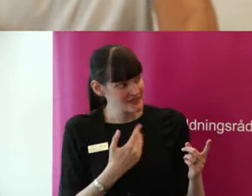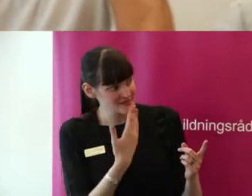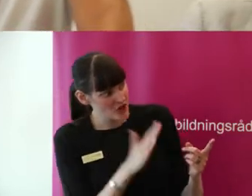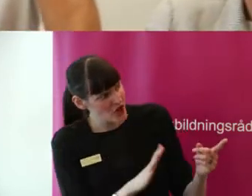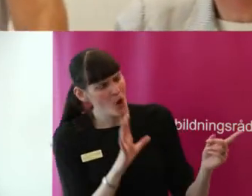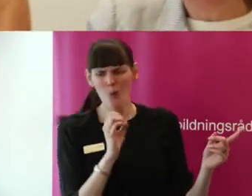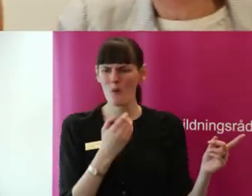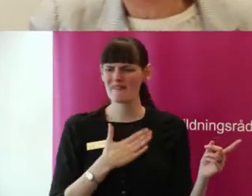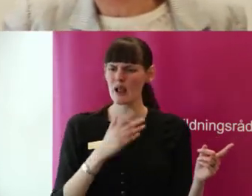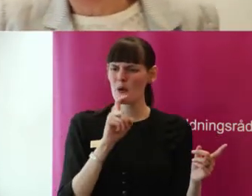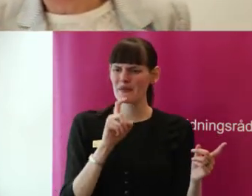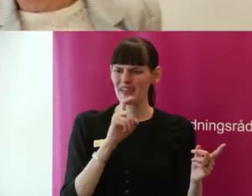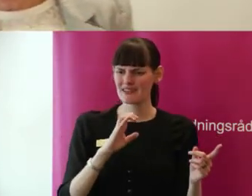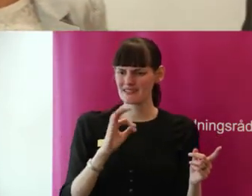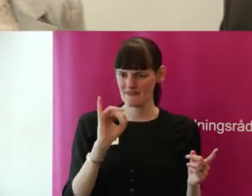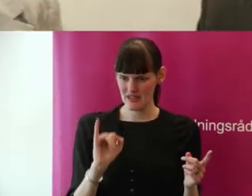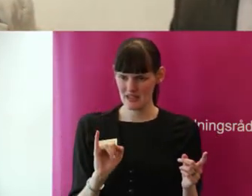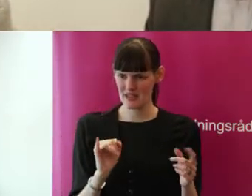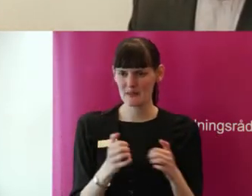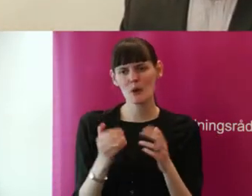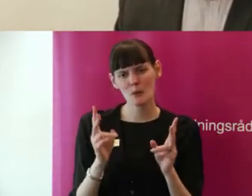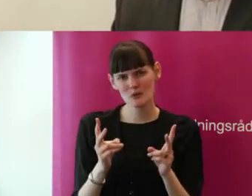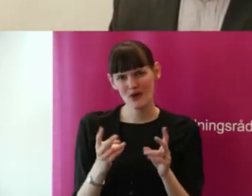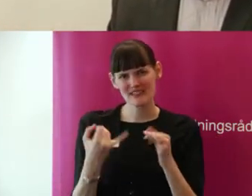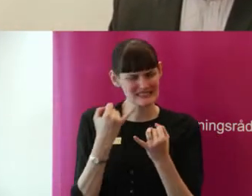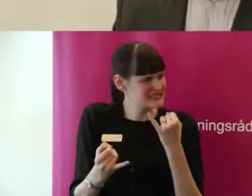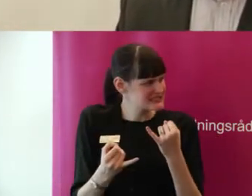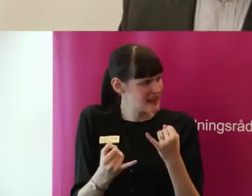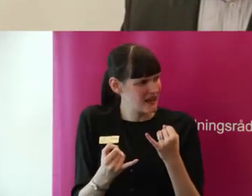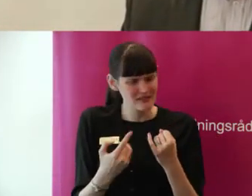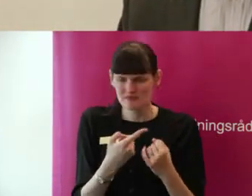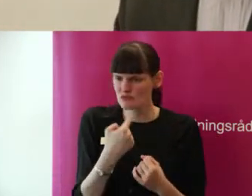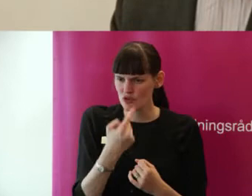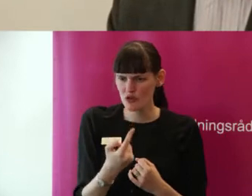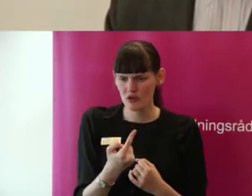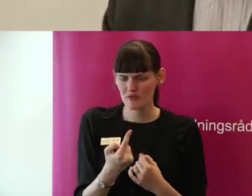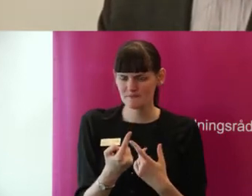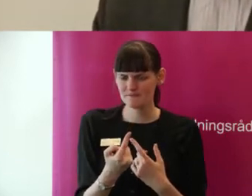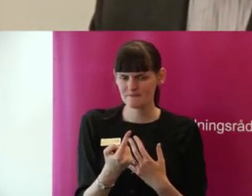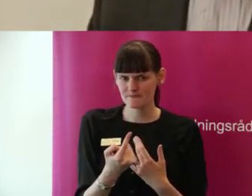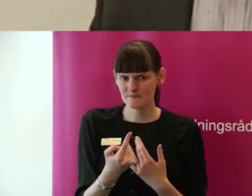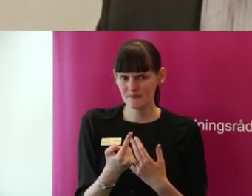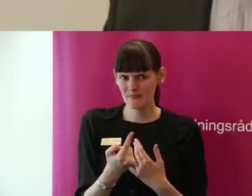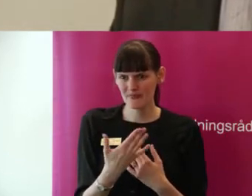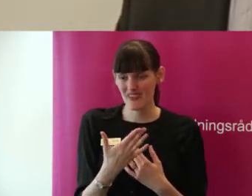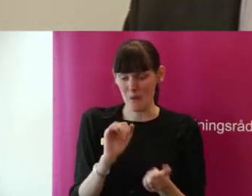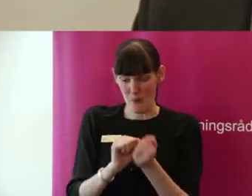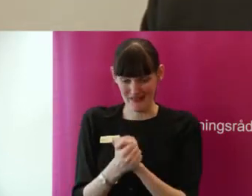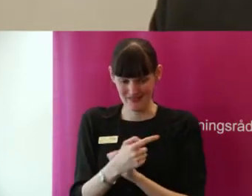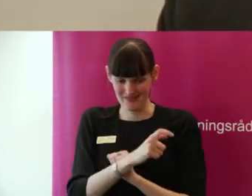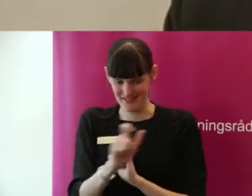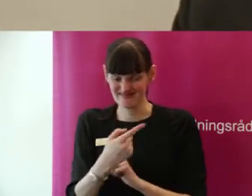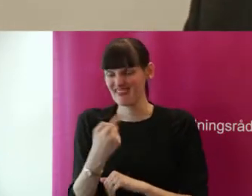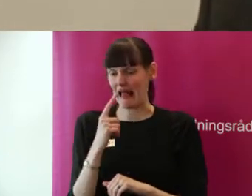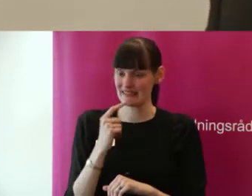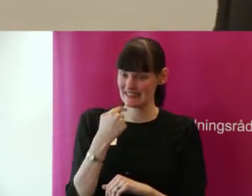med SFI och det senaste inlägget. Ni vet att politiker säger alltid att vi har en utredning om det